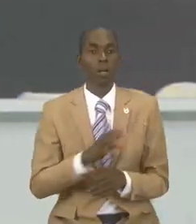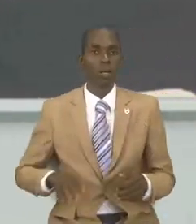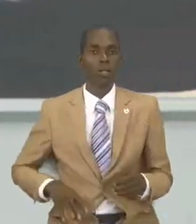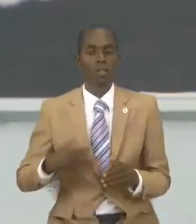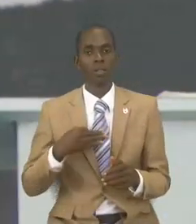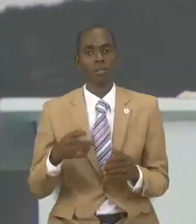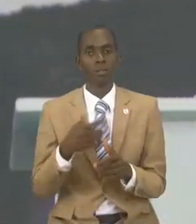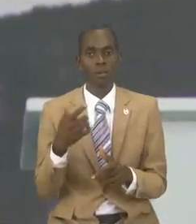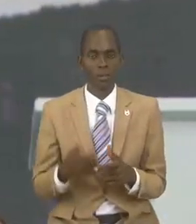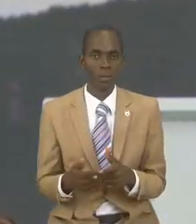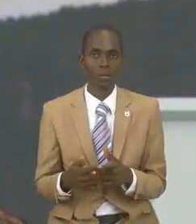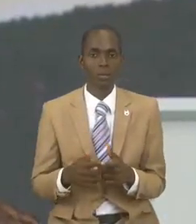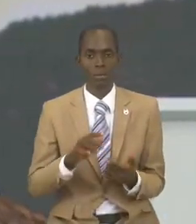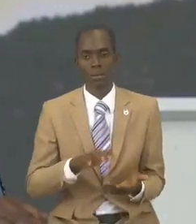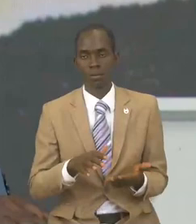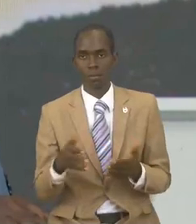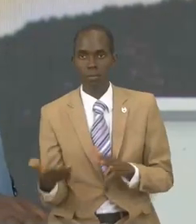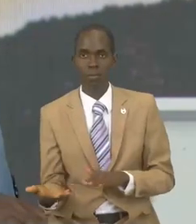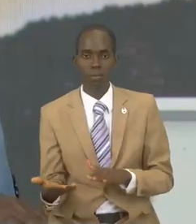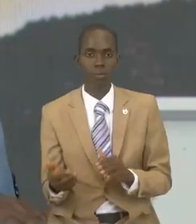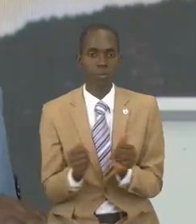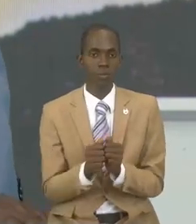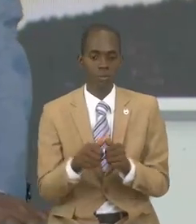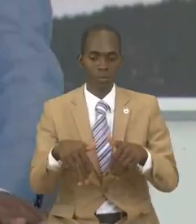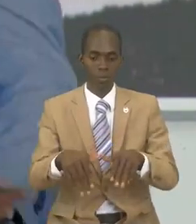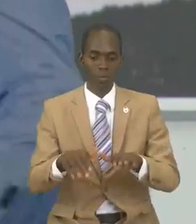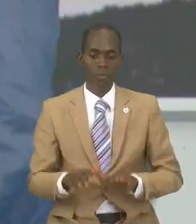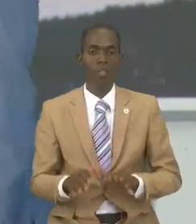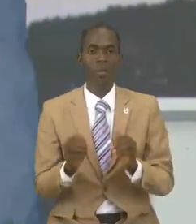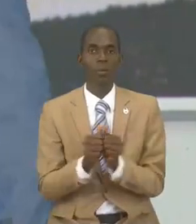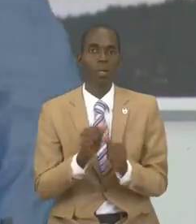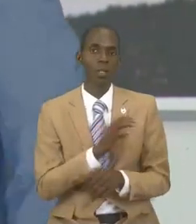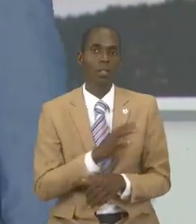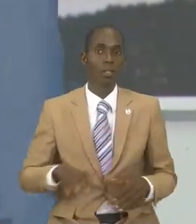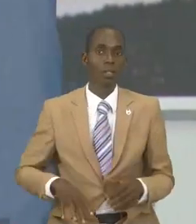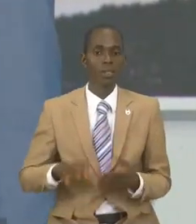puis nous avons traité de la mort et de